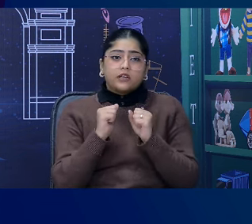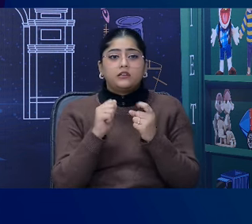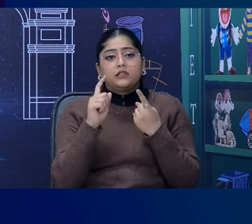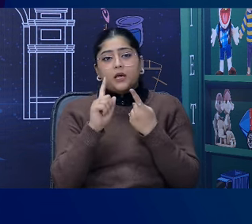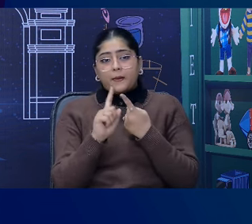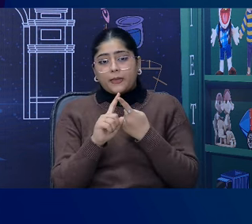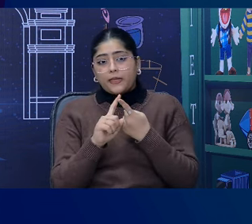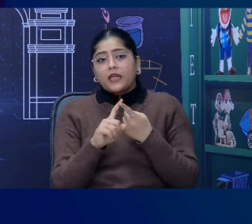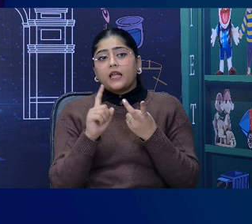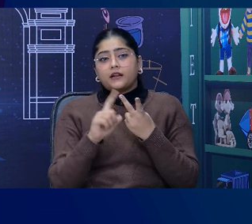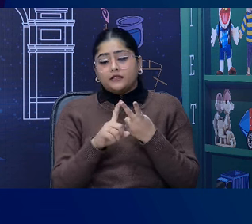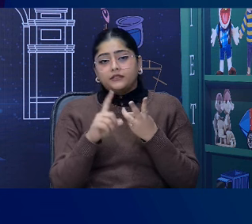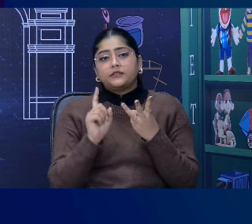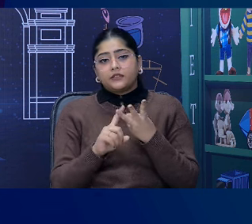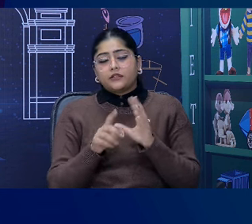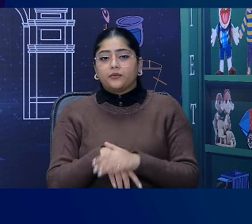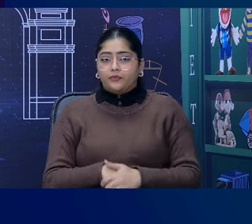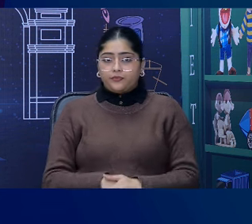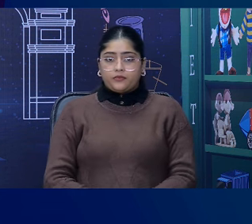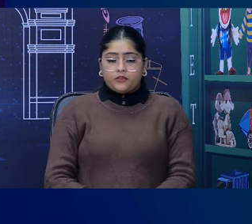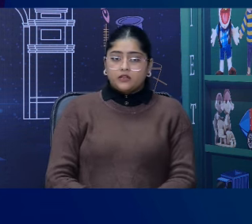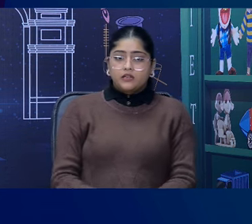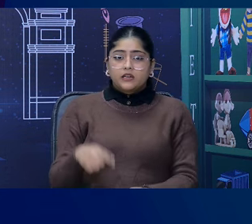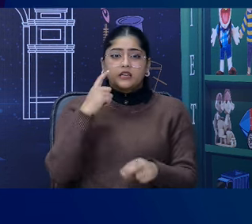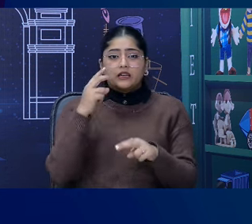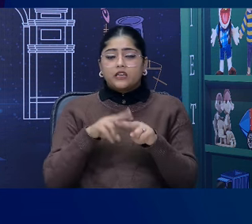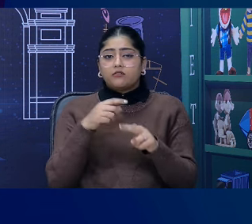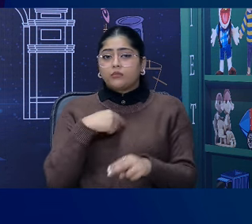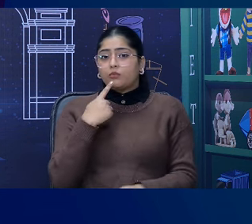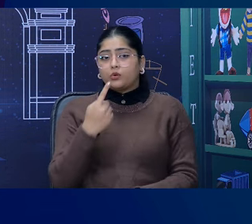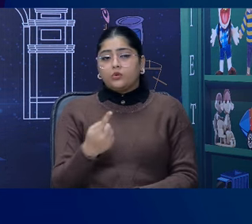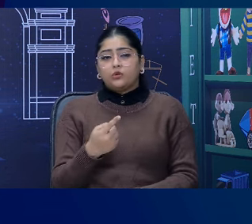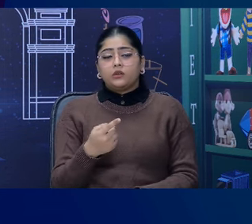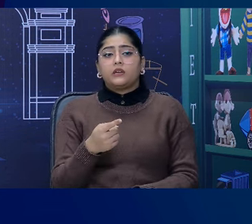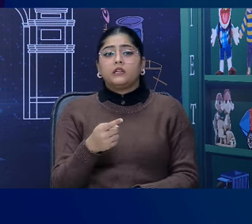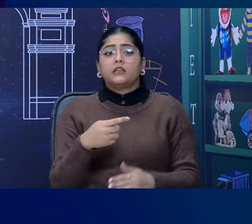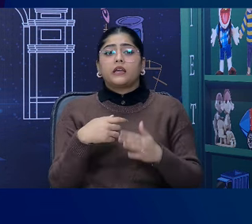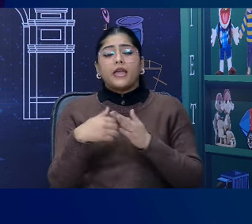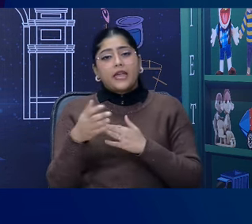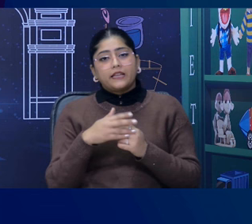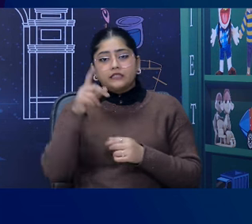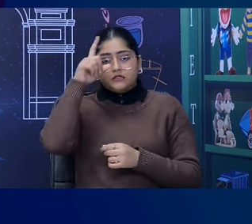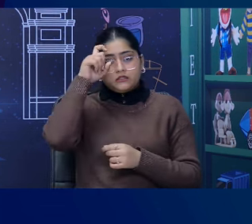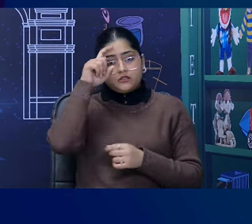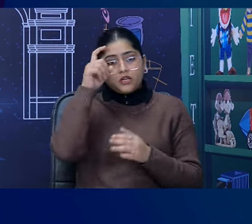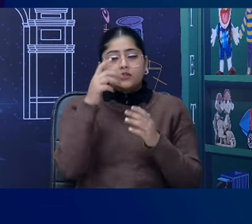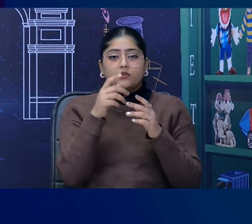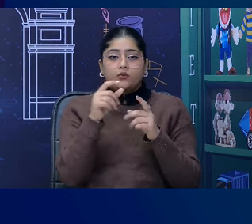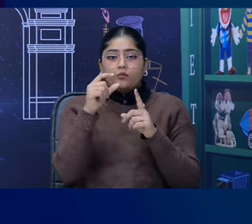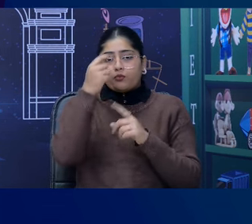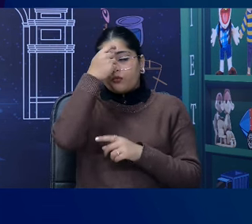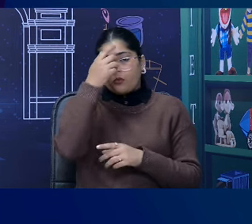भी हो सकती है अगर इसमें अगर हम बात करें ये हर स्ट्रेसफुल सिचुएशन के तीनों स्टेजेस रहते